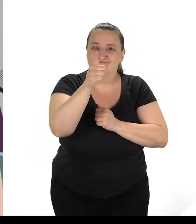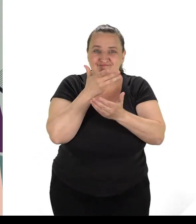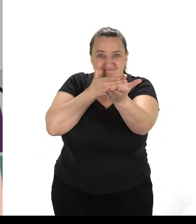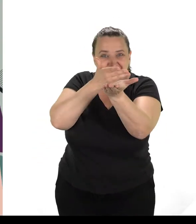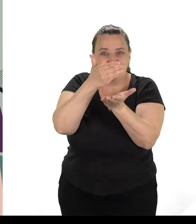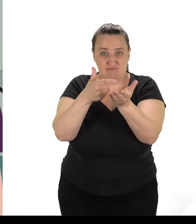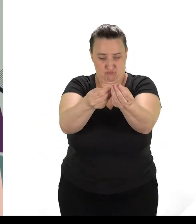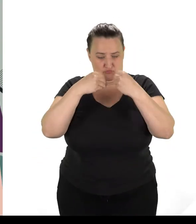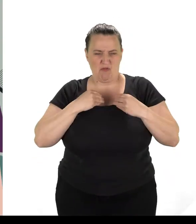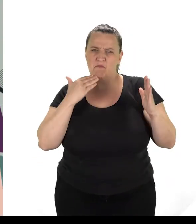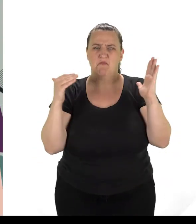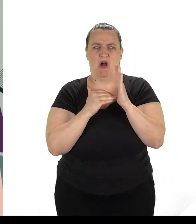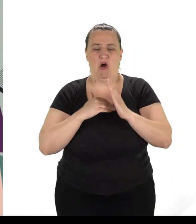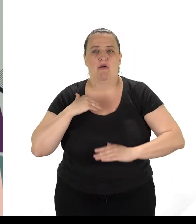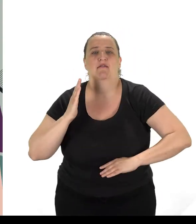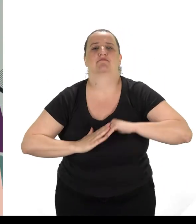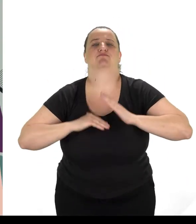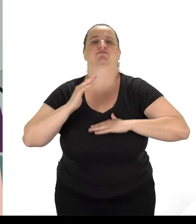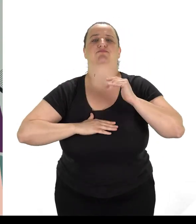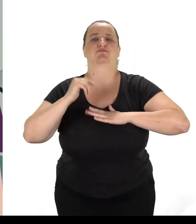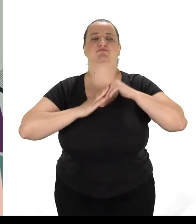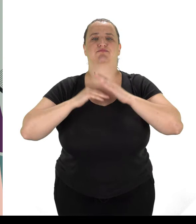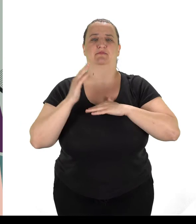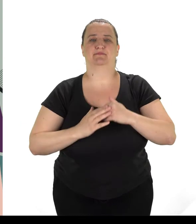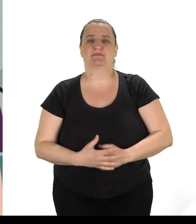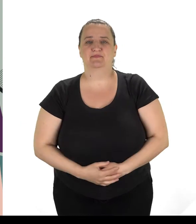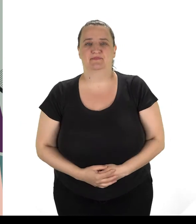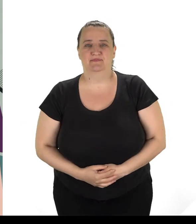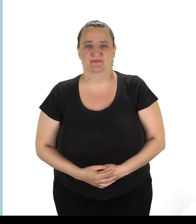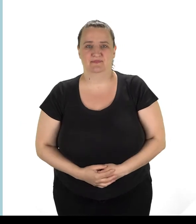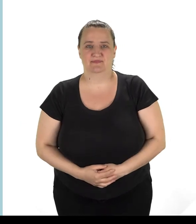Interagir directement avec moi est la meilleure façon de favoriser mon développement.